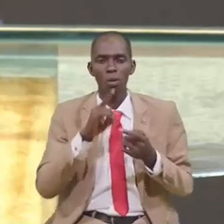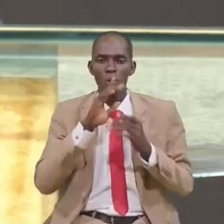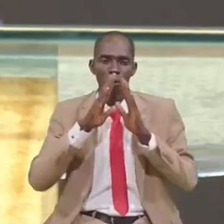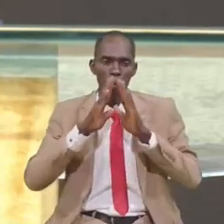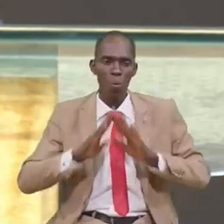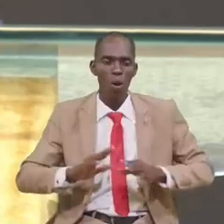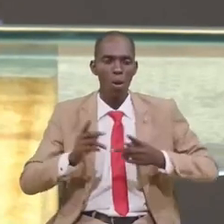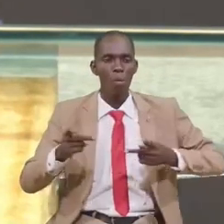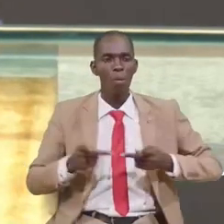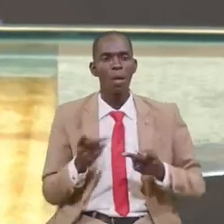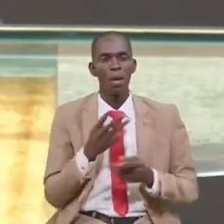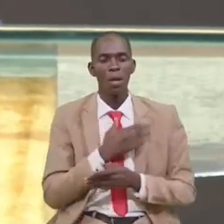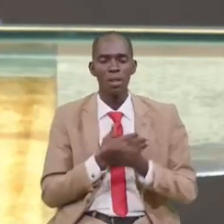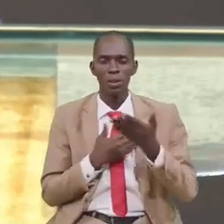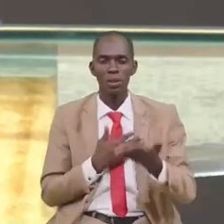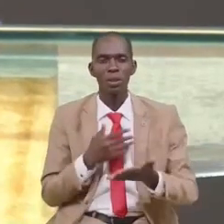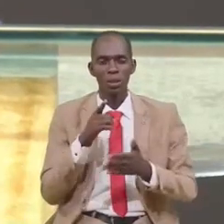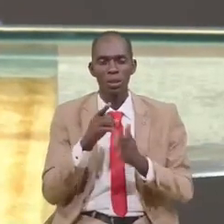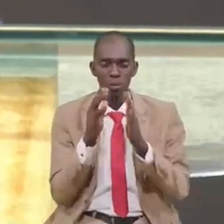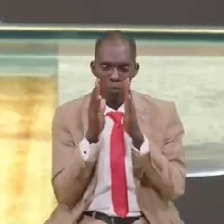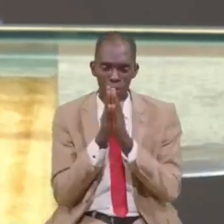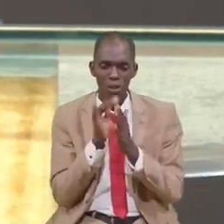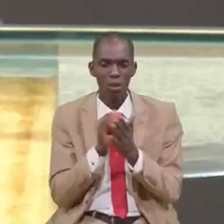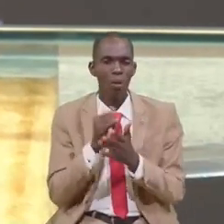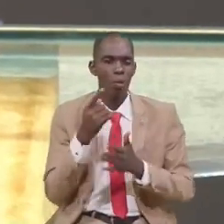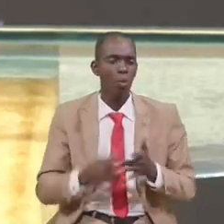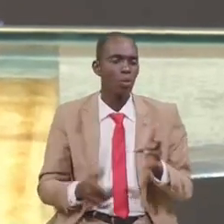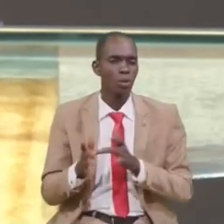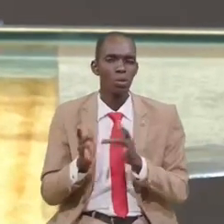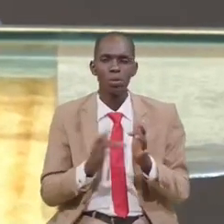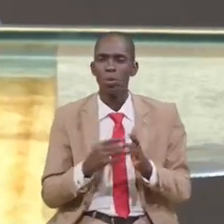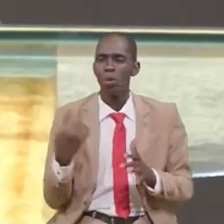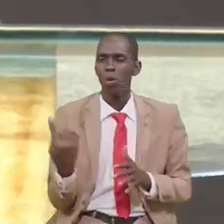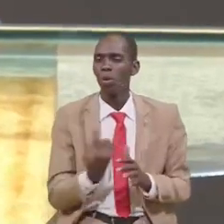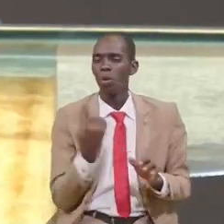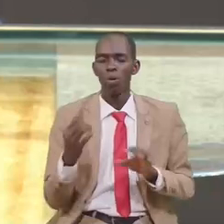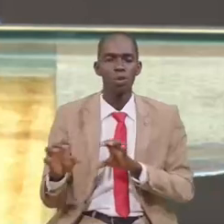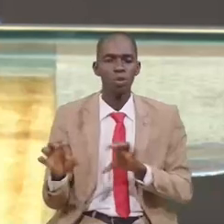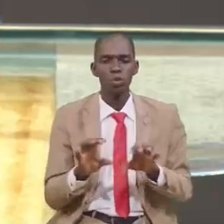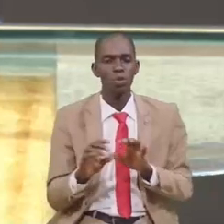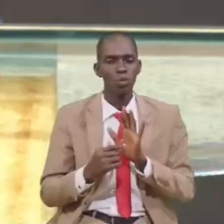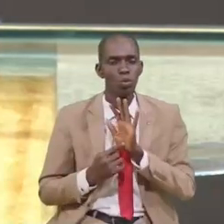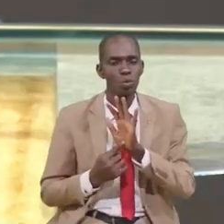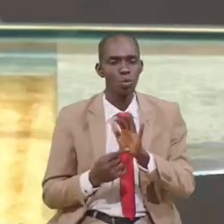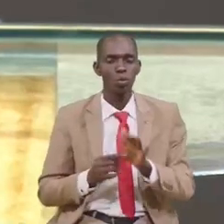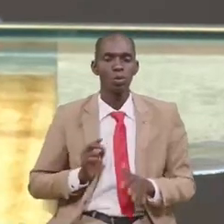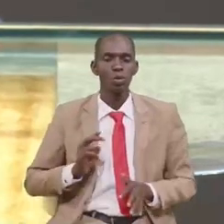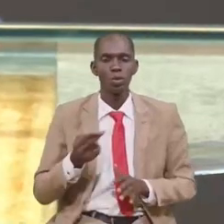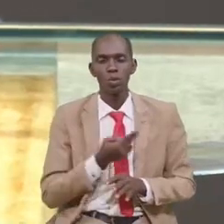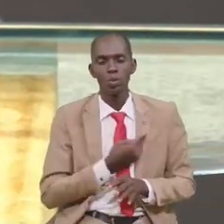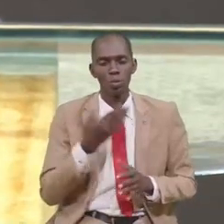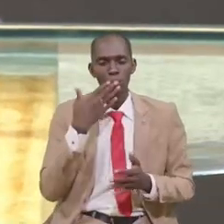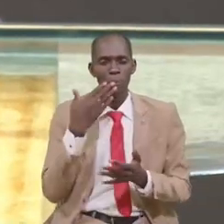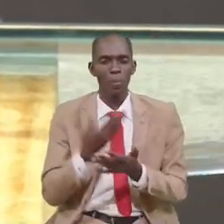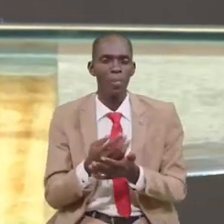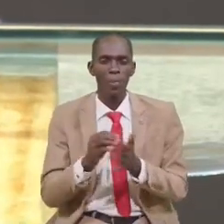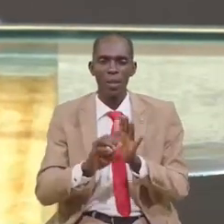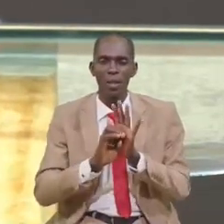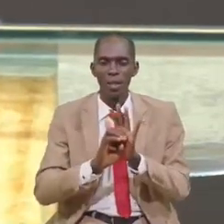C'est un modèle, c'est ce qu'il faisait toujours et il nous dit que c'est ce que nous devons faire.